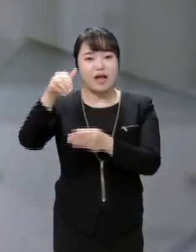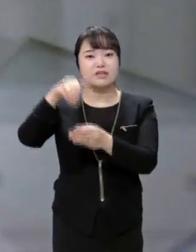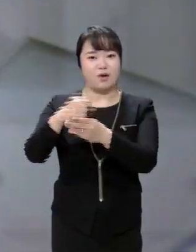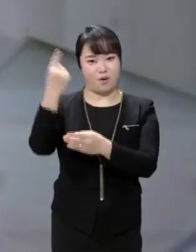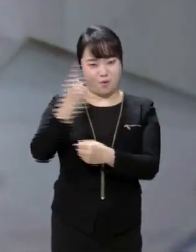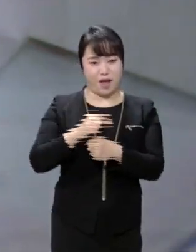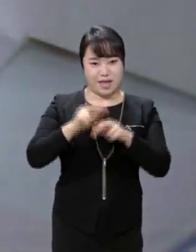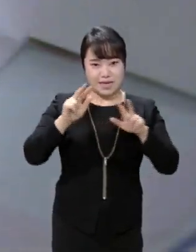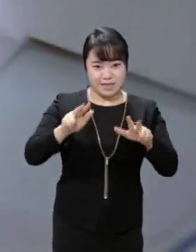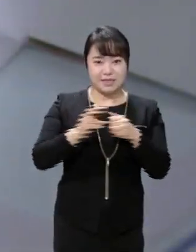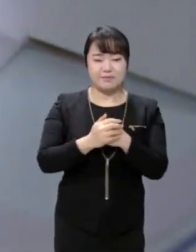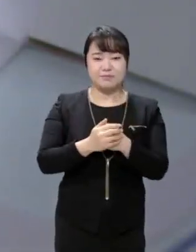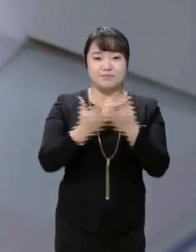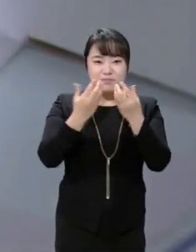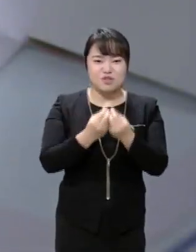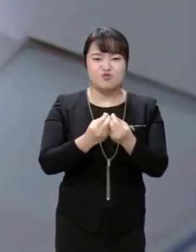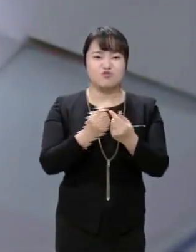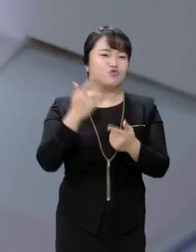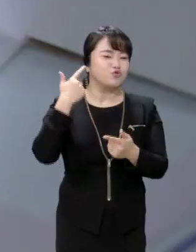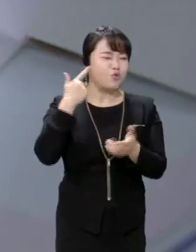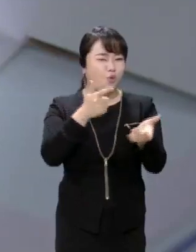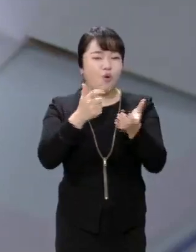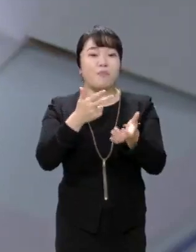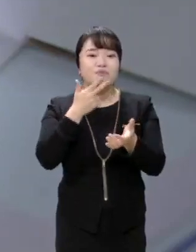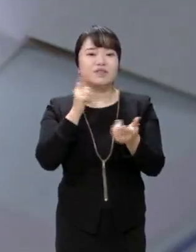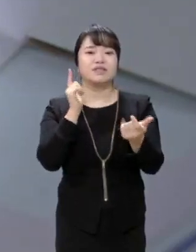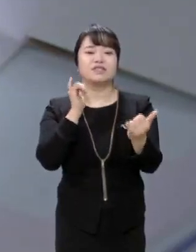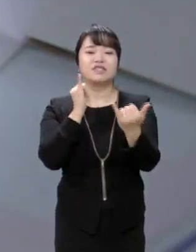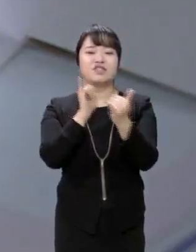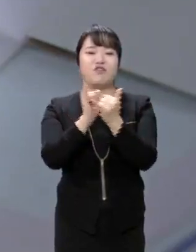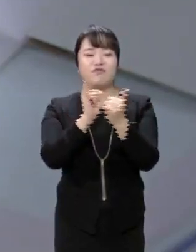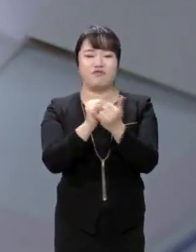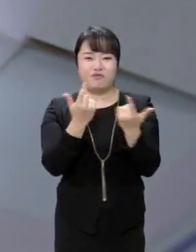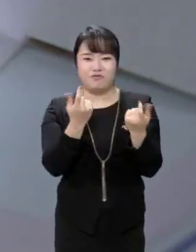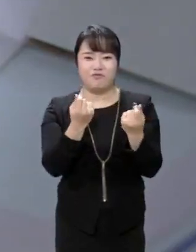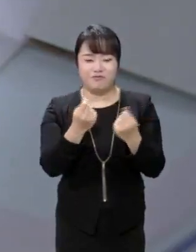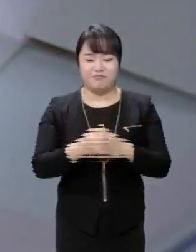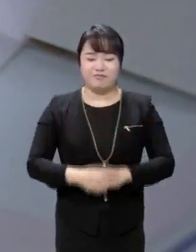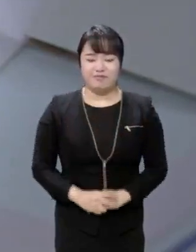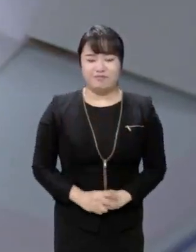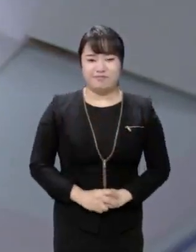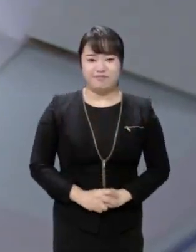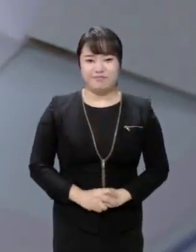총선 없는 전쟁이 시작됐습니다 bd 뉴스 김대우 입니다